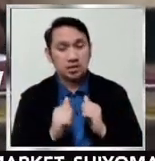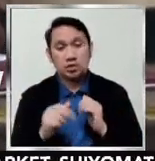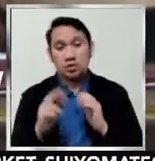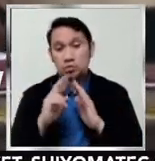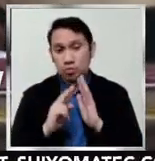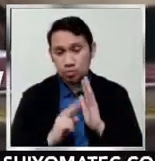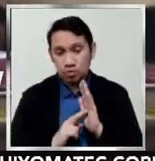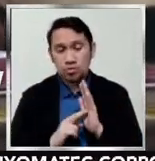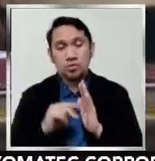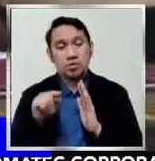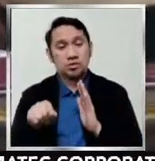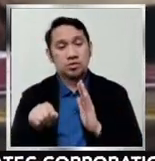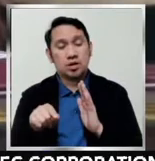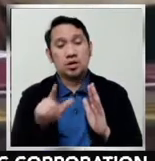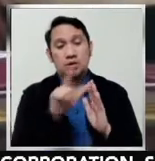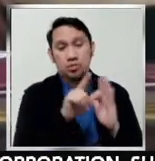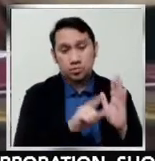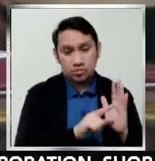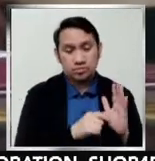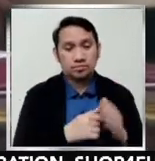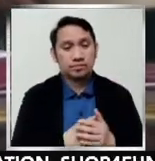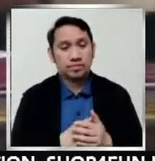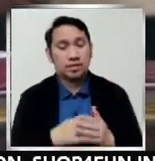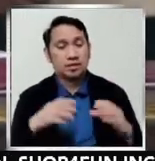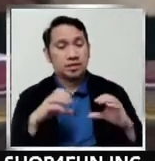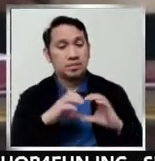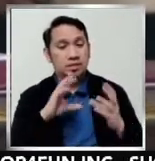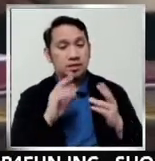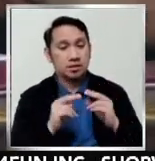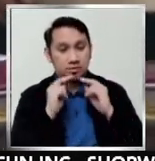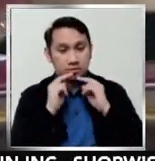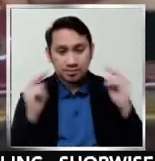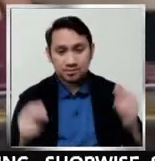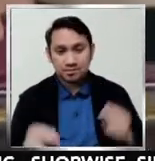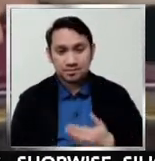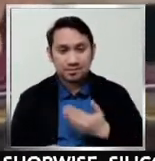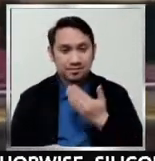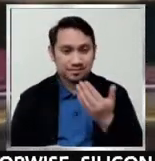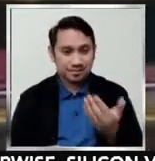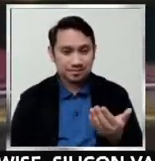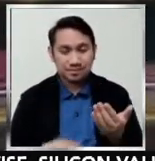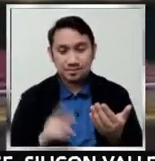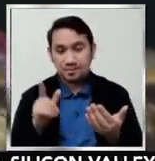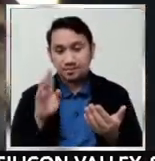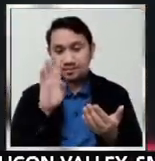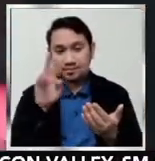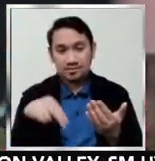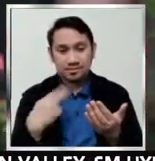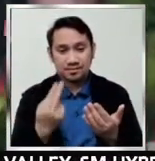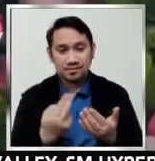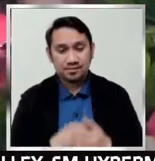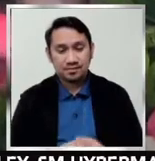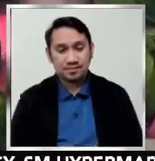batas. Para sa GMA Integrated News, Sandra Aguinaldo, Nakatutok, 24 Oras.